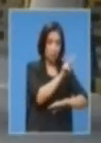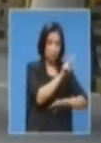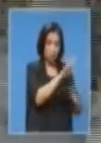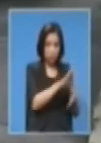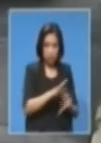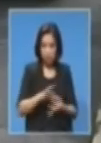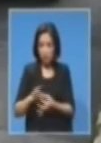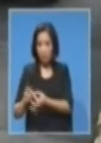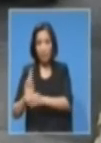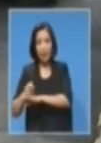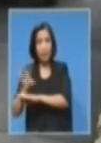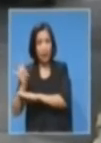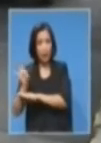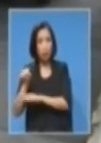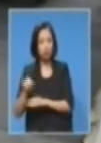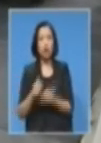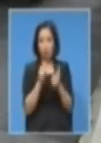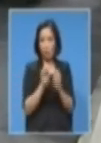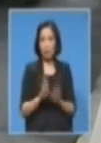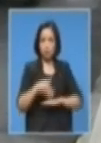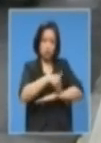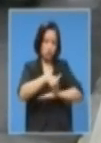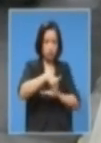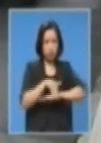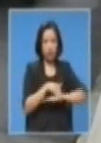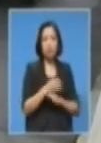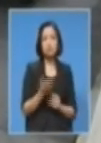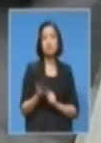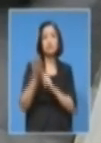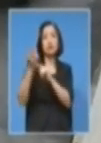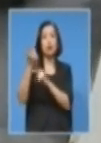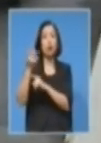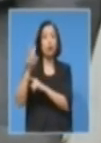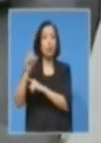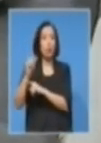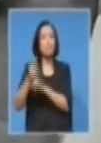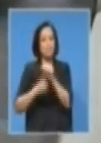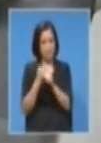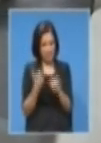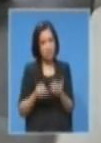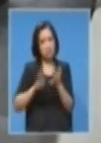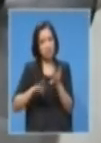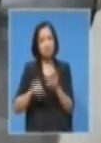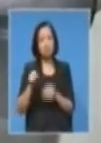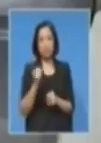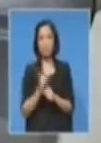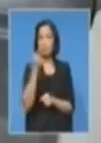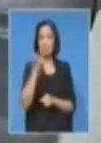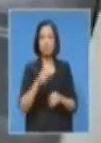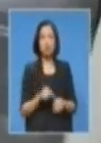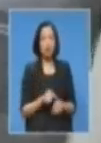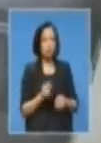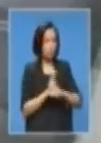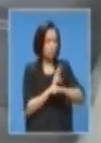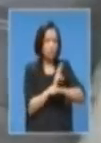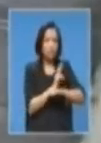ก็คาดว่าจะสามารถนำเสนอคณะรัฐมนตรีได้ภายในเดือนภายในสิ้นปีนี้นะครับเป็นเส้นทางที่จะต่อจากสะพ